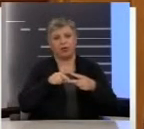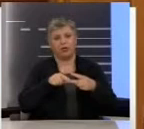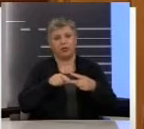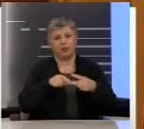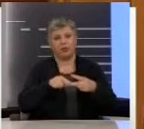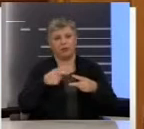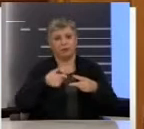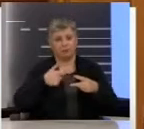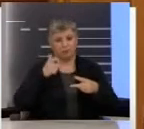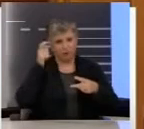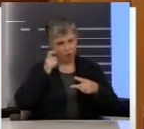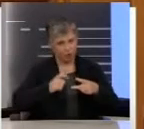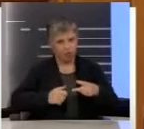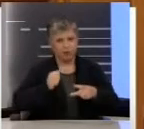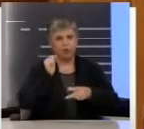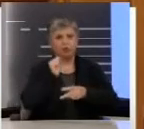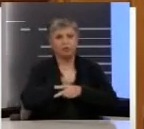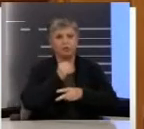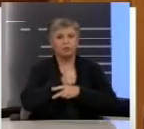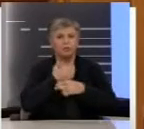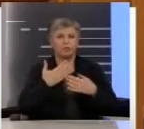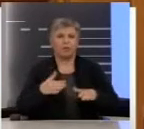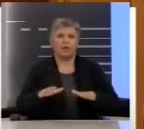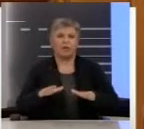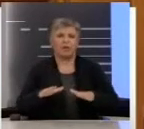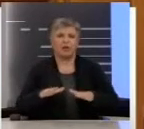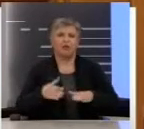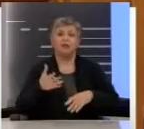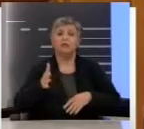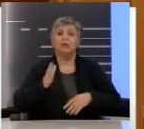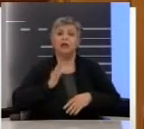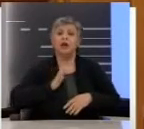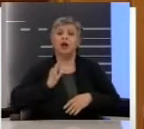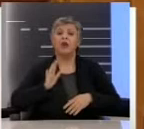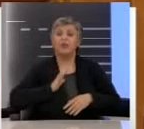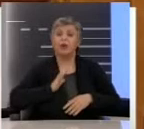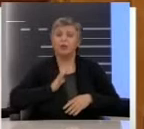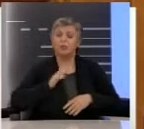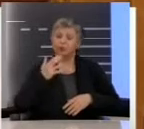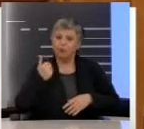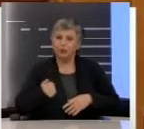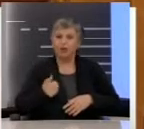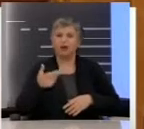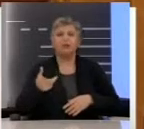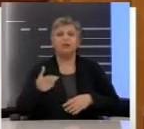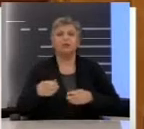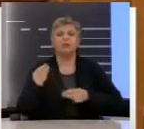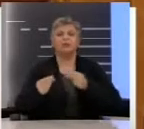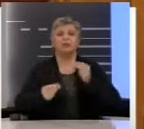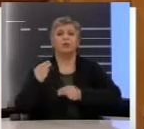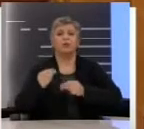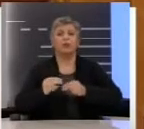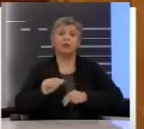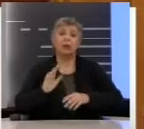Έχω δουλέψει με τέτοια, με ανθρώπους που είχαν ανάλογα προβλήματα ή προβάλλαν το